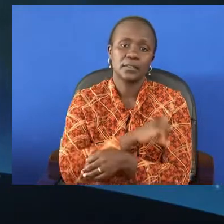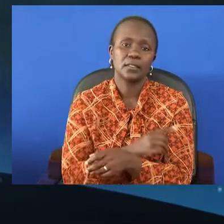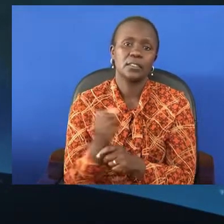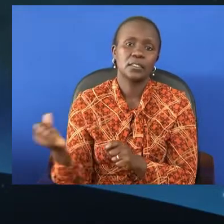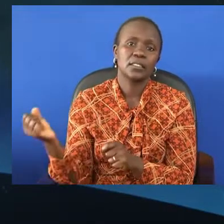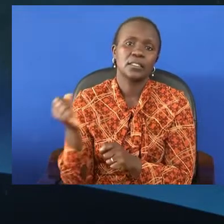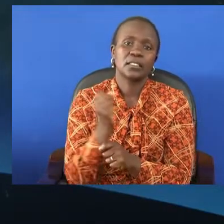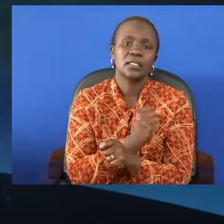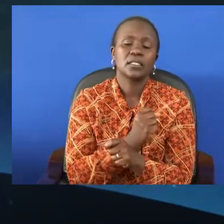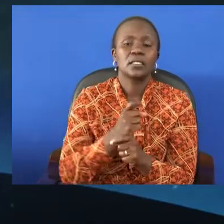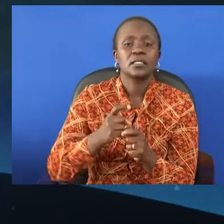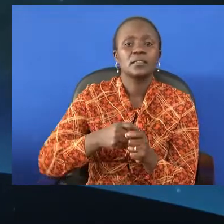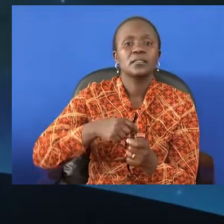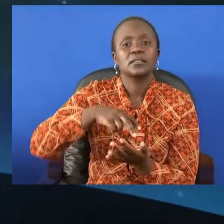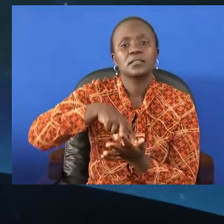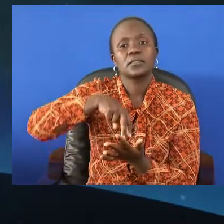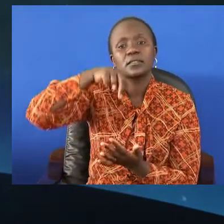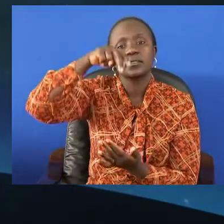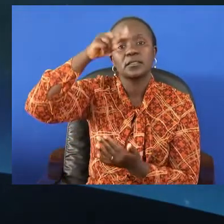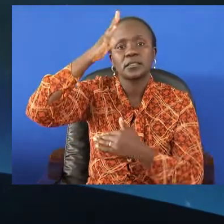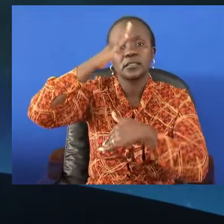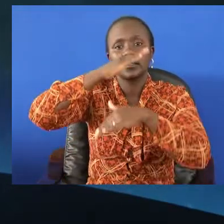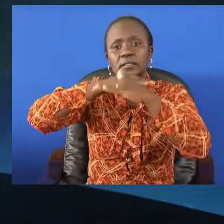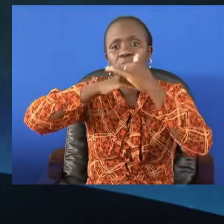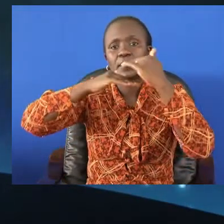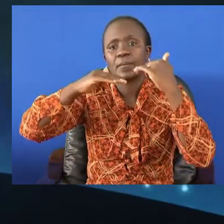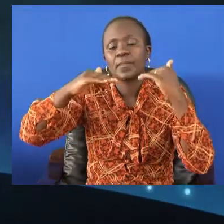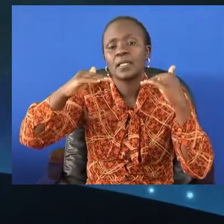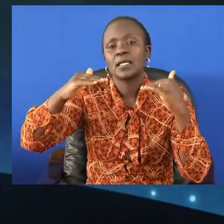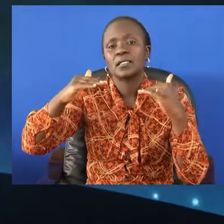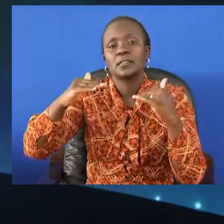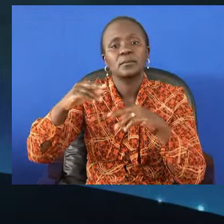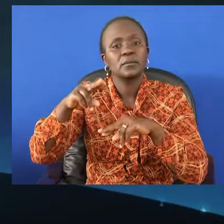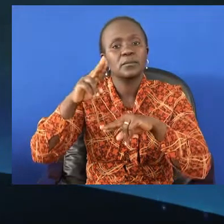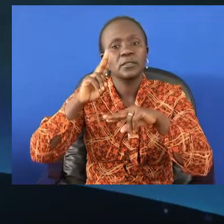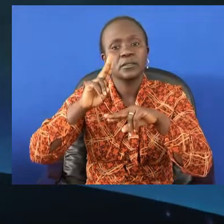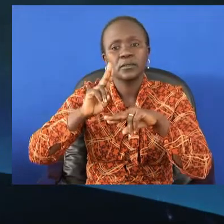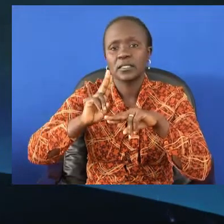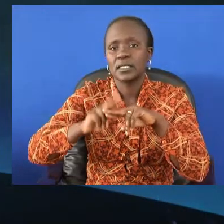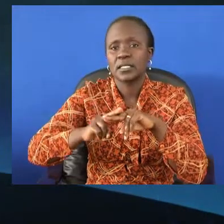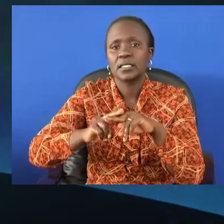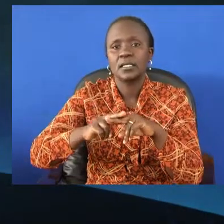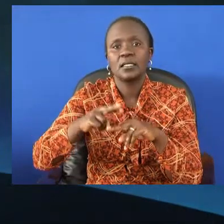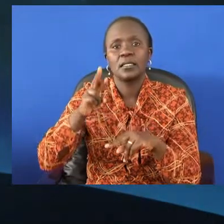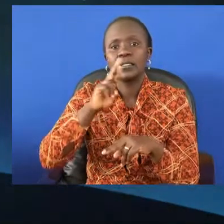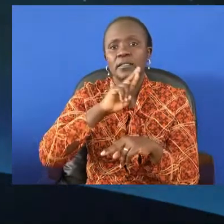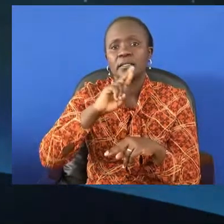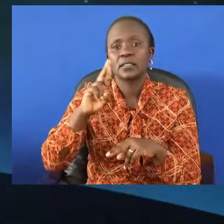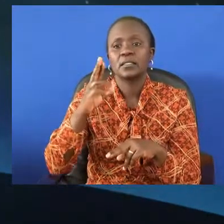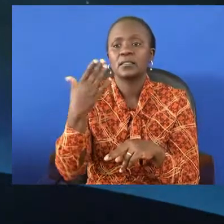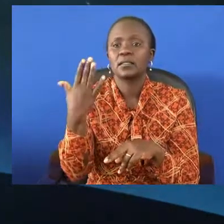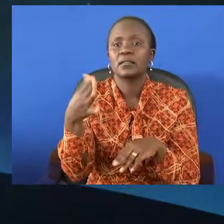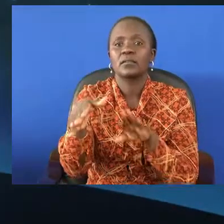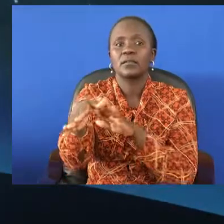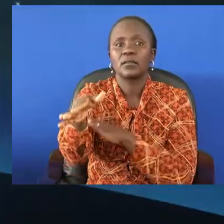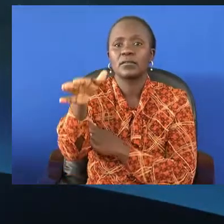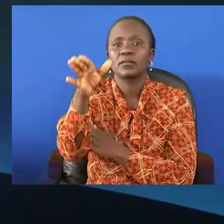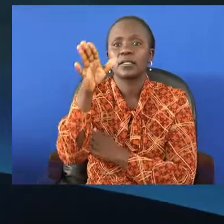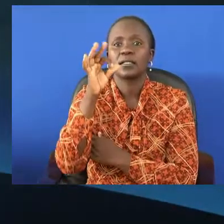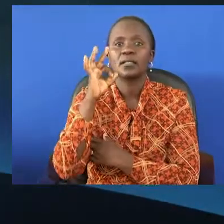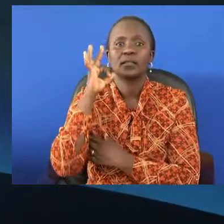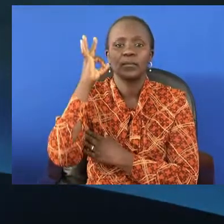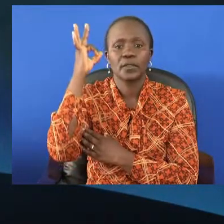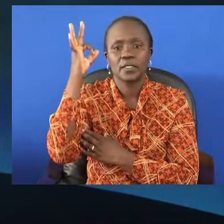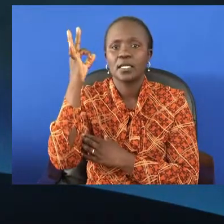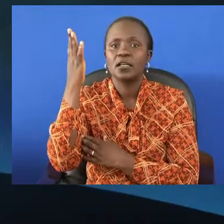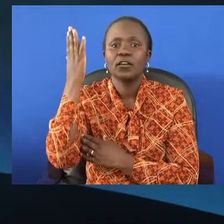akashuka mahali pa wafu, siku ya tatu akafufuka, akapaa mbinguni, ameketi mkono wa kuume wa